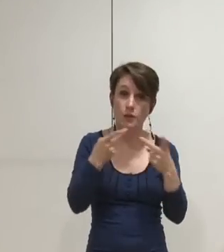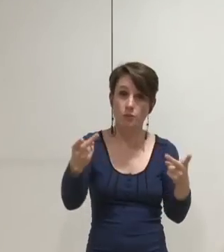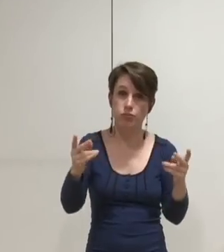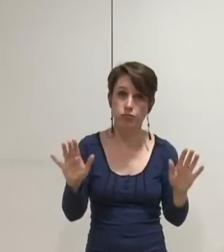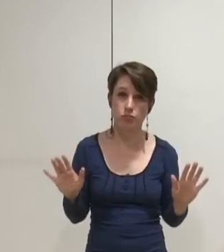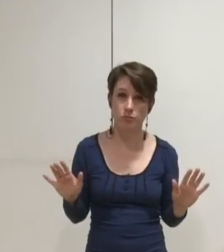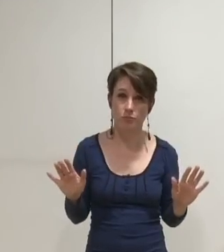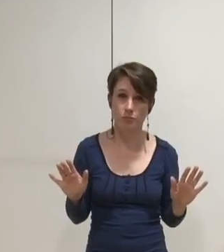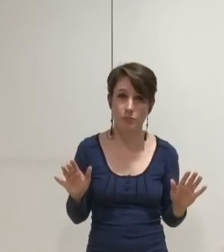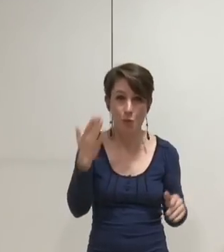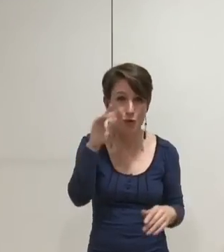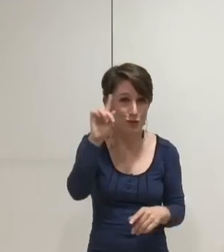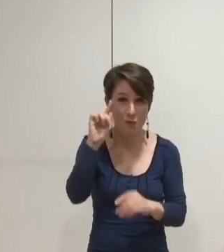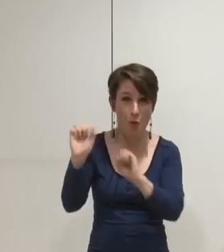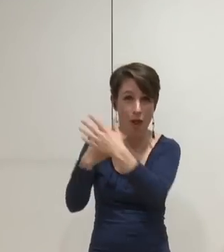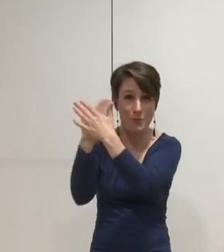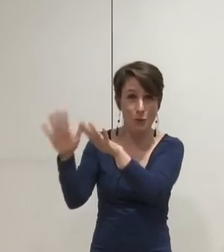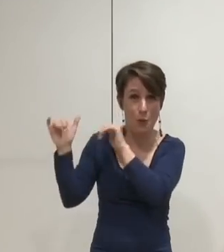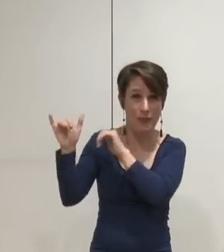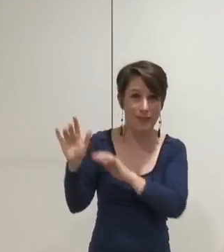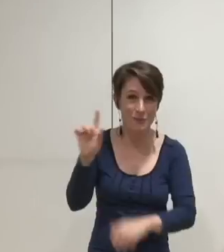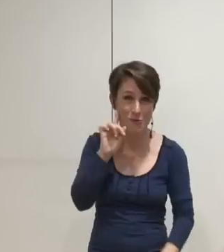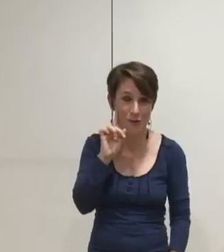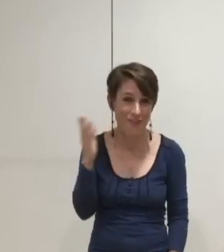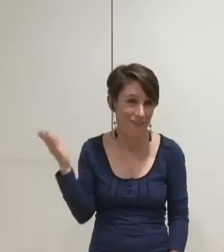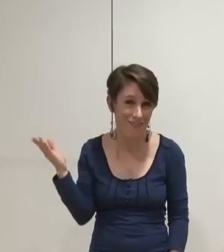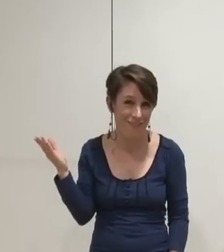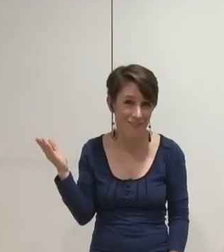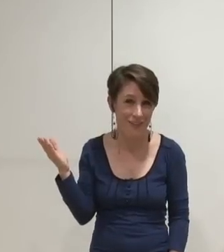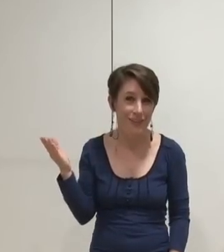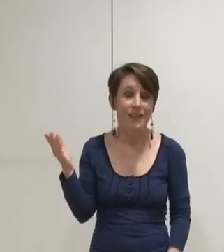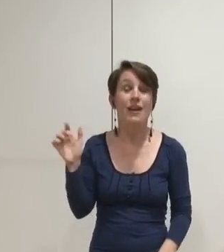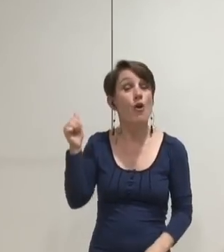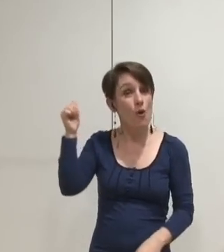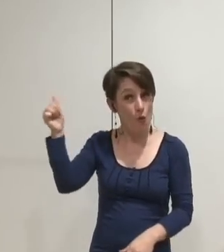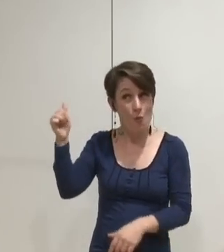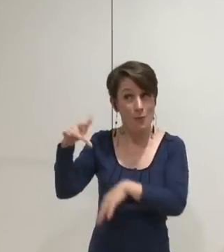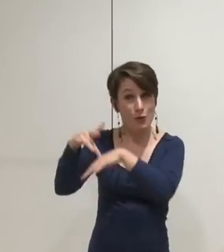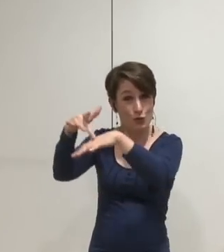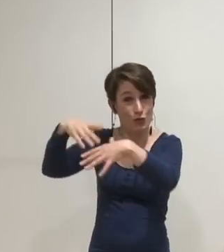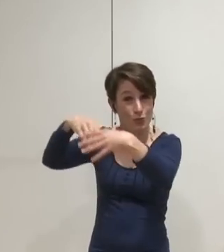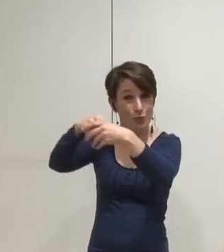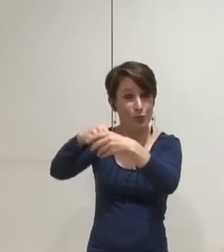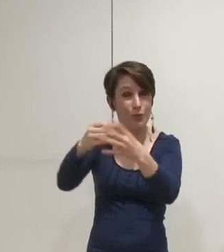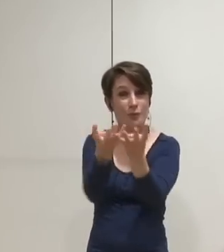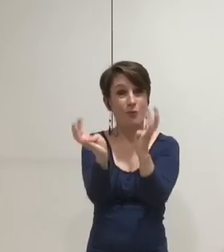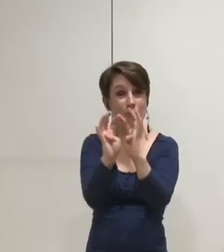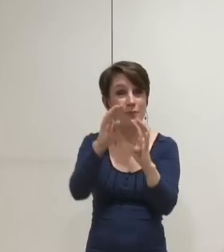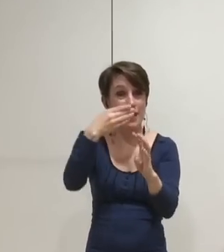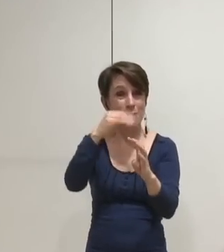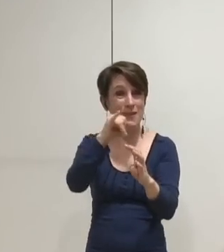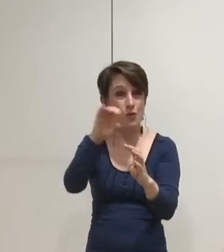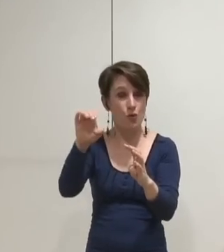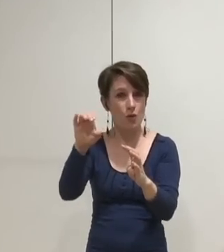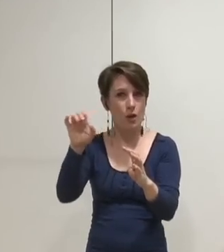je sais très bien pourquoi ils ne l'ont pas fait parce que même avait participé aux travaux de la mie et qu'il y a une question que la Métro ne